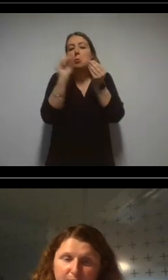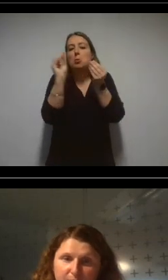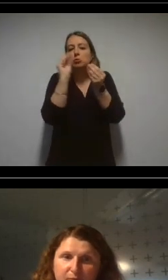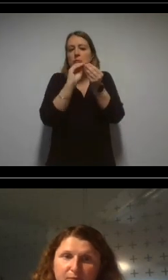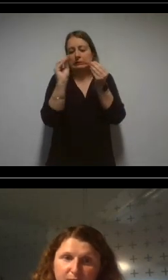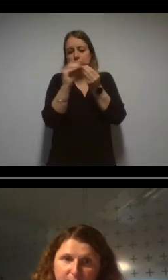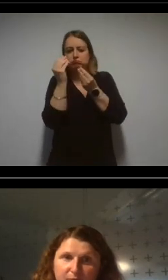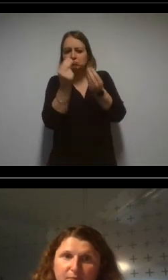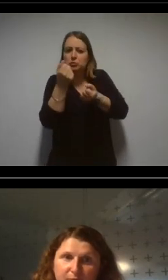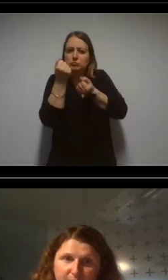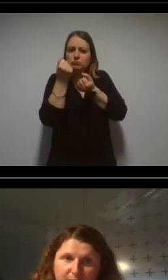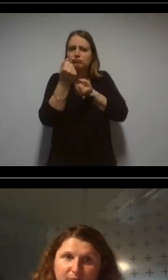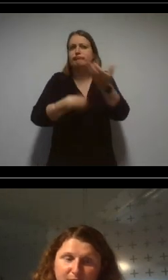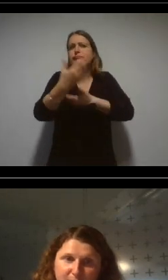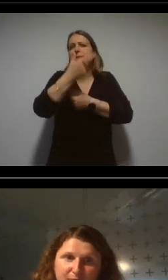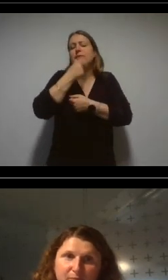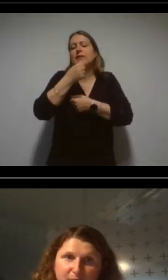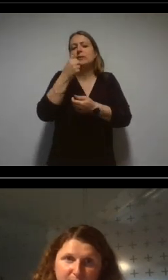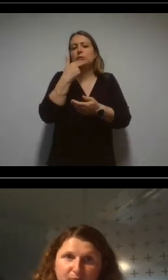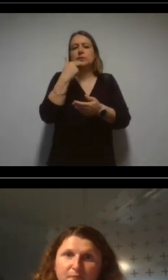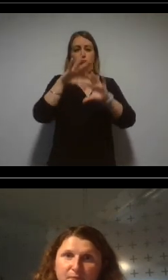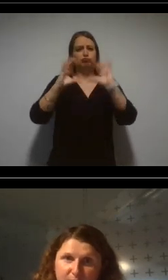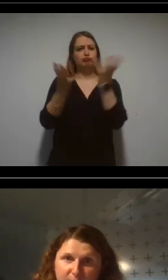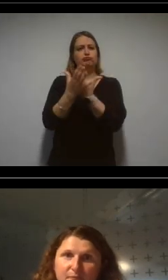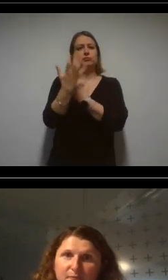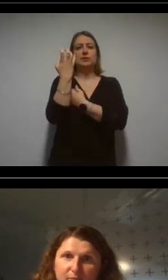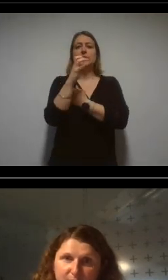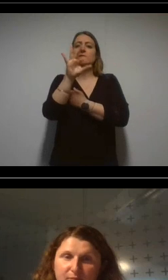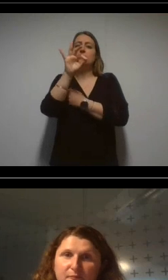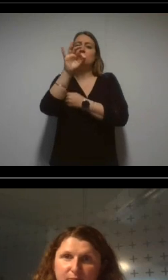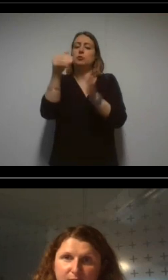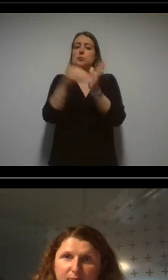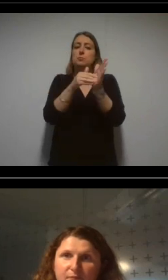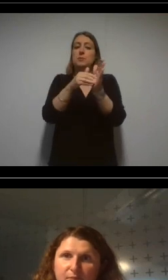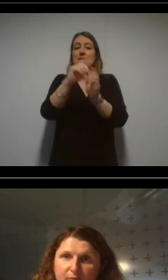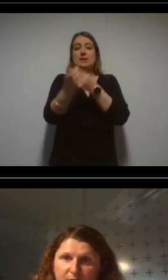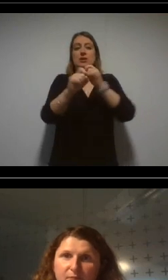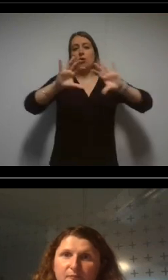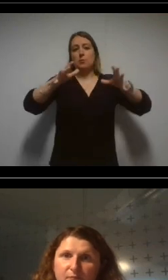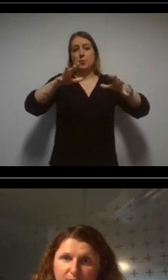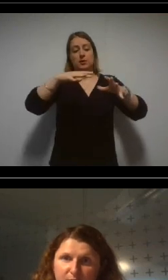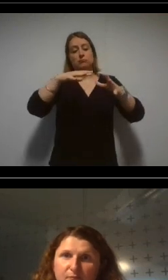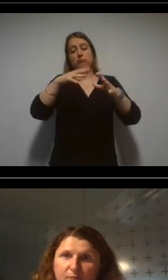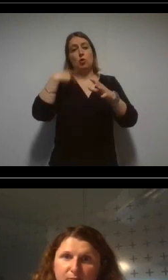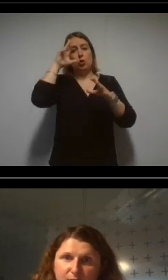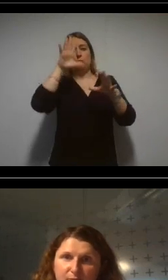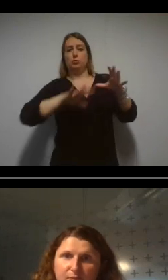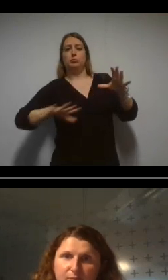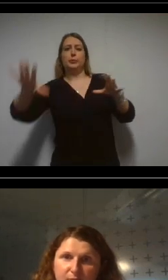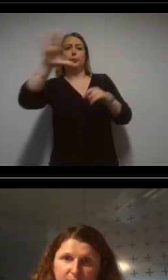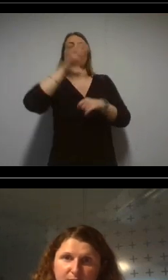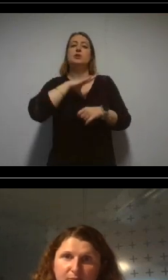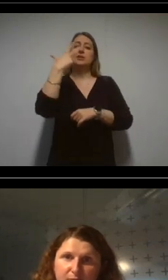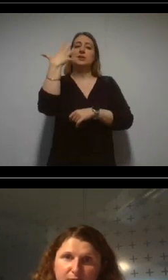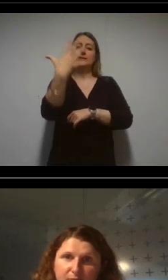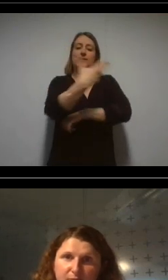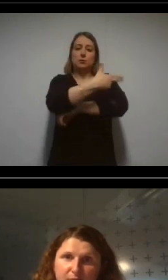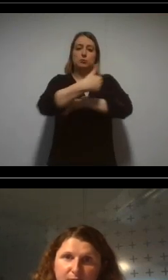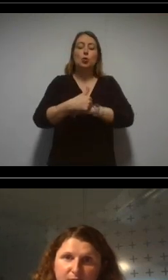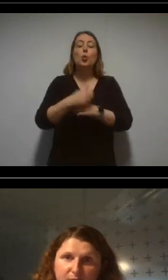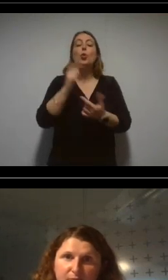quotidien. Donc, on a à peu près 450 000 clients en Europe, avec 5 bureaux à Paris, à